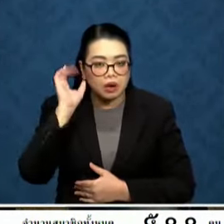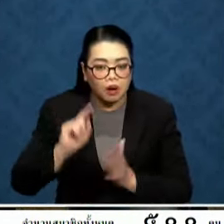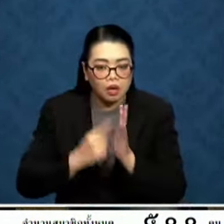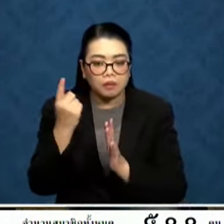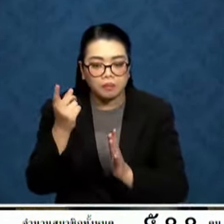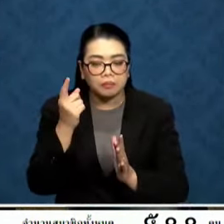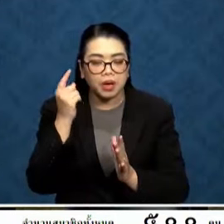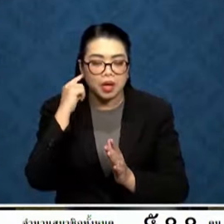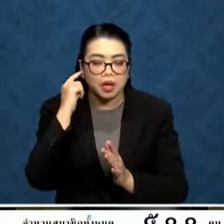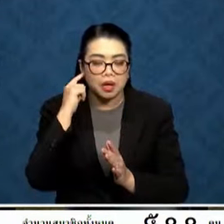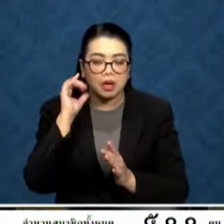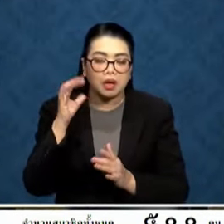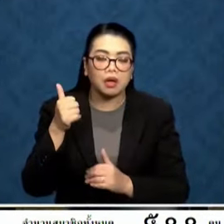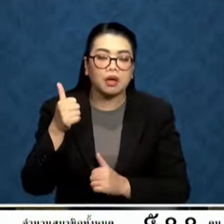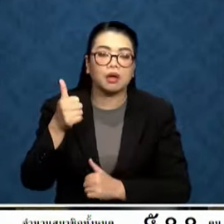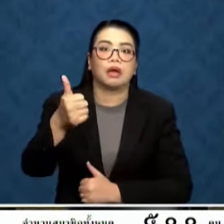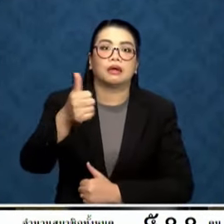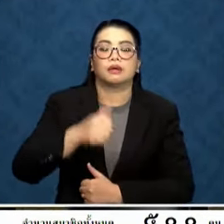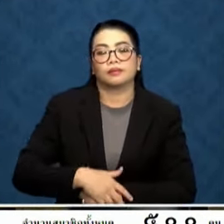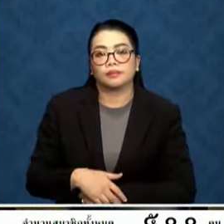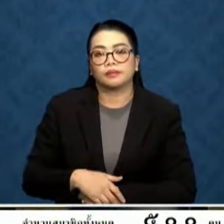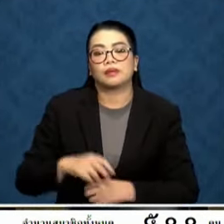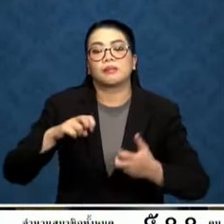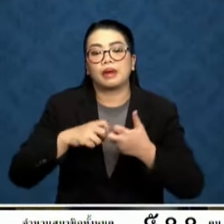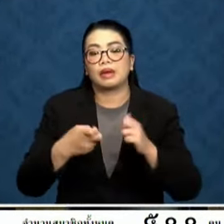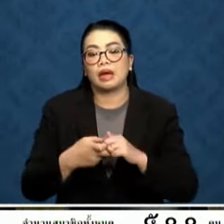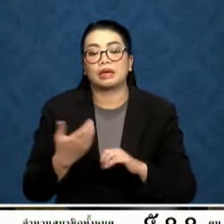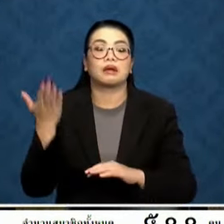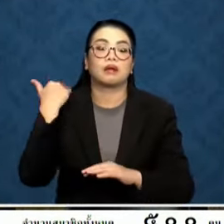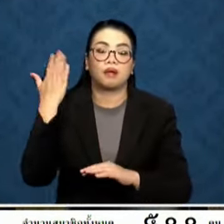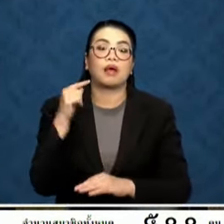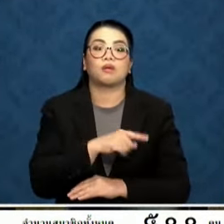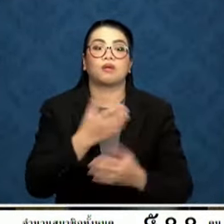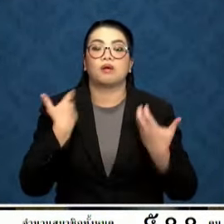ครับที่มาคือปัญหาทางการเมืองของรัฐบาล